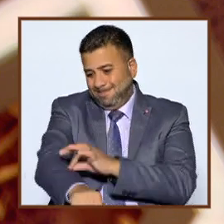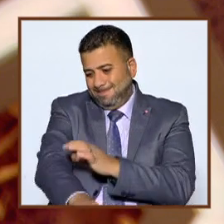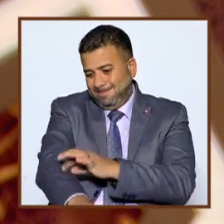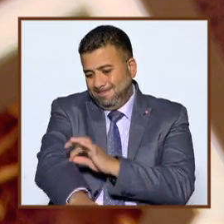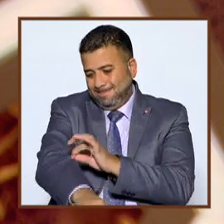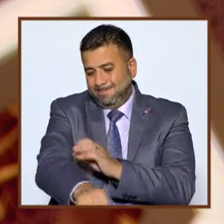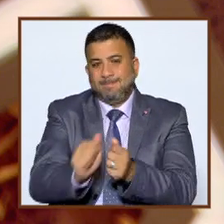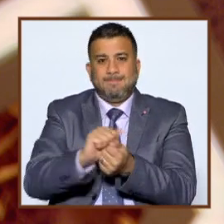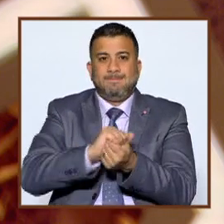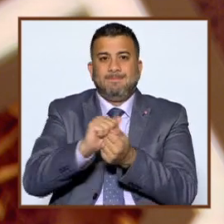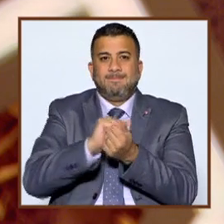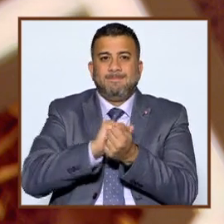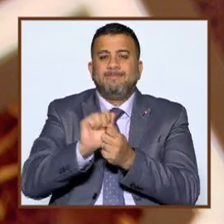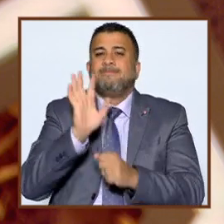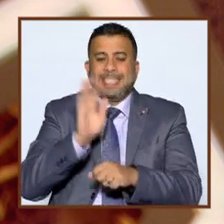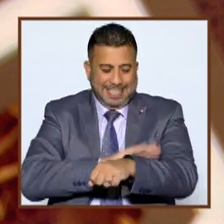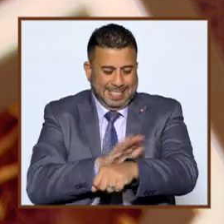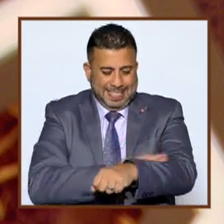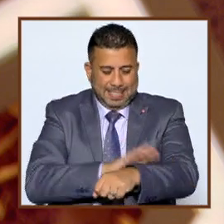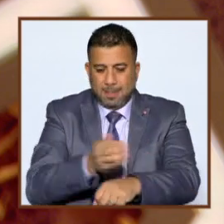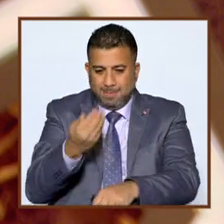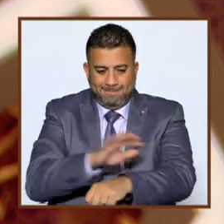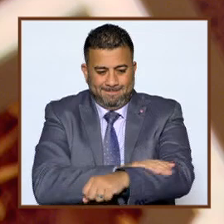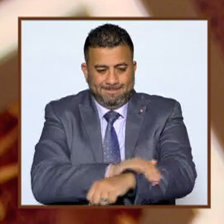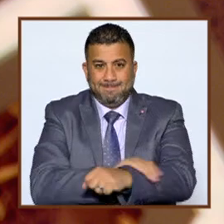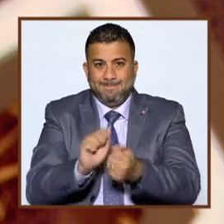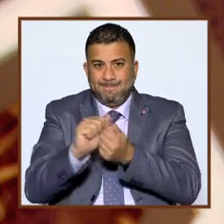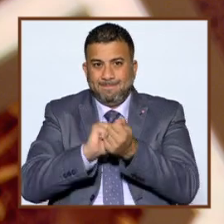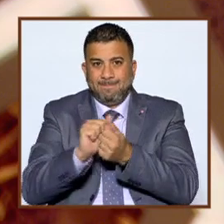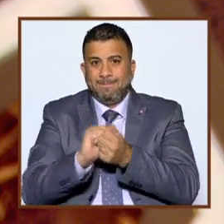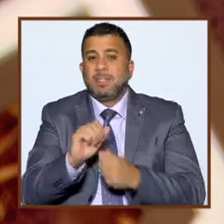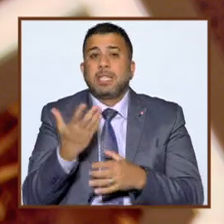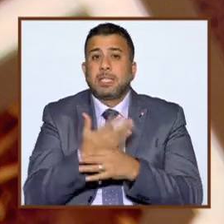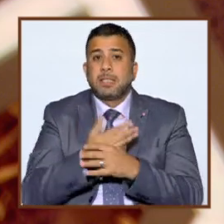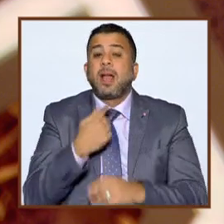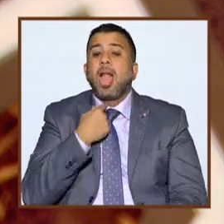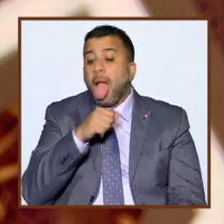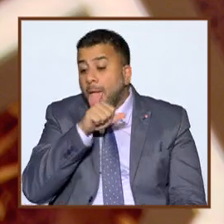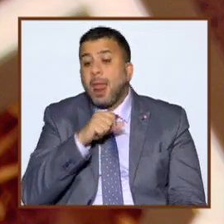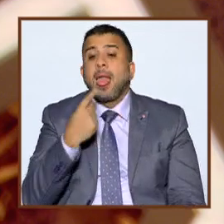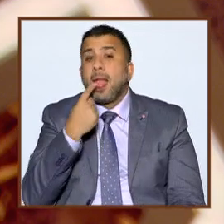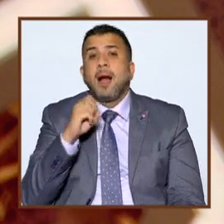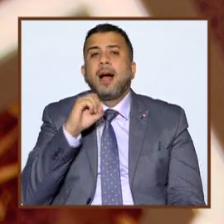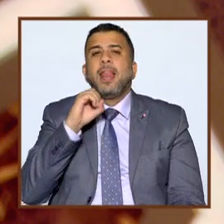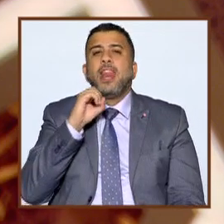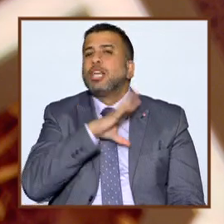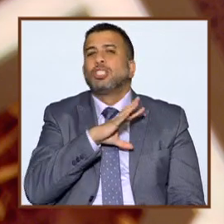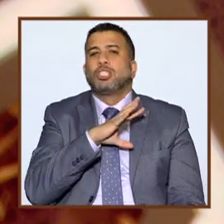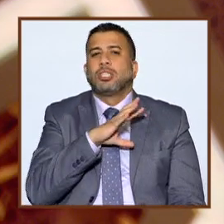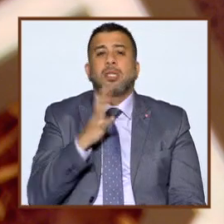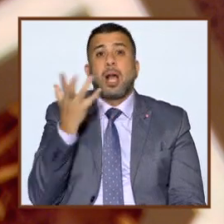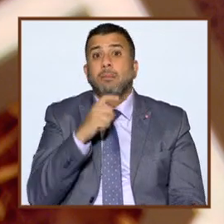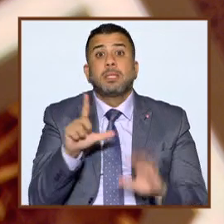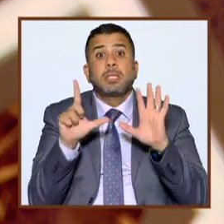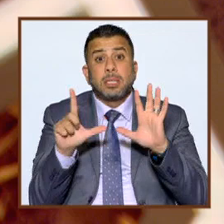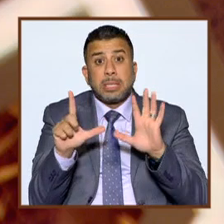وصله لعاب الكلب. لماذا؟ لكون لعاب الكلب نجس نجاسة مغلظة. وهل يغسل